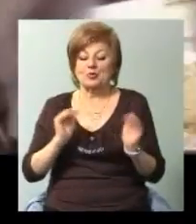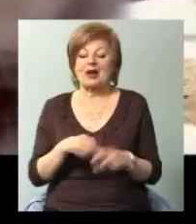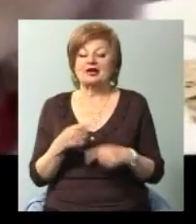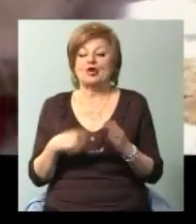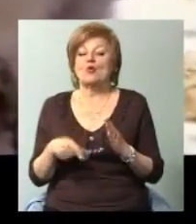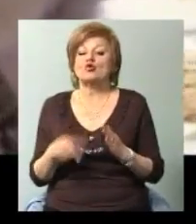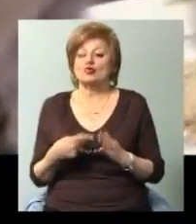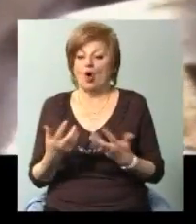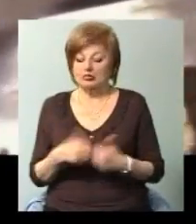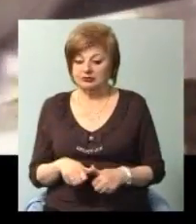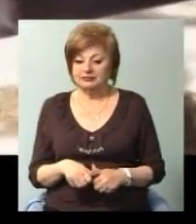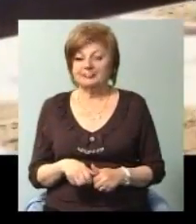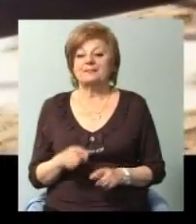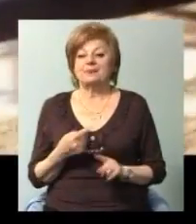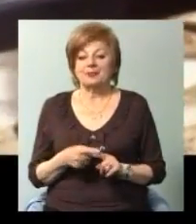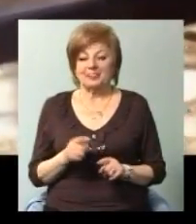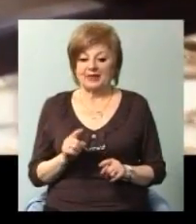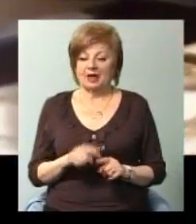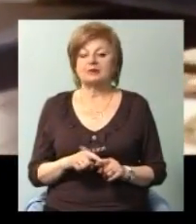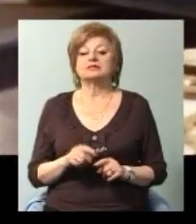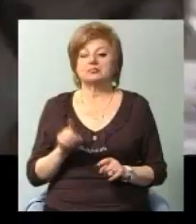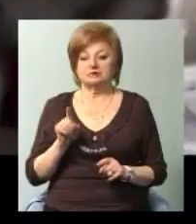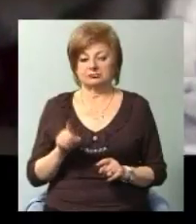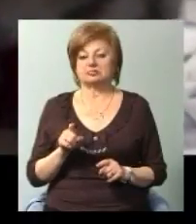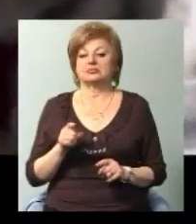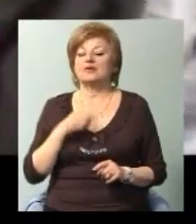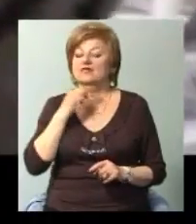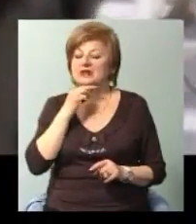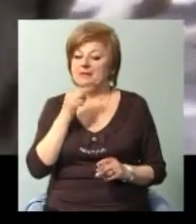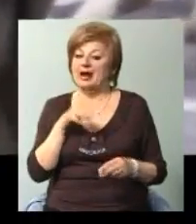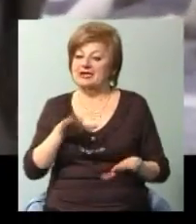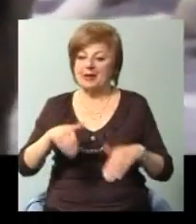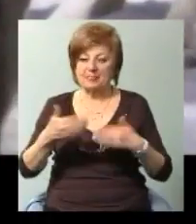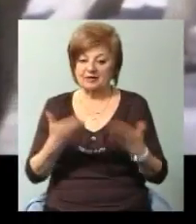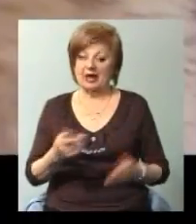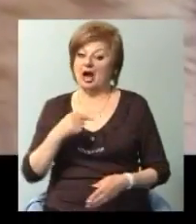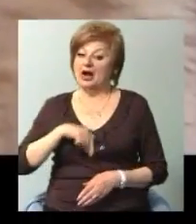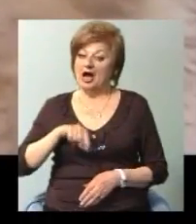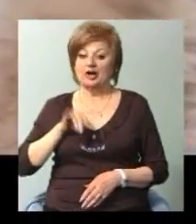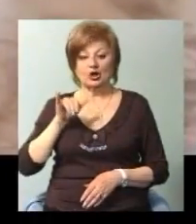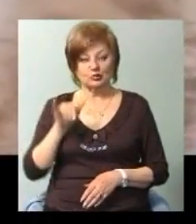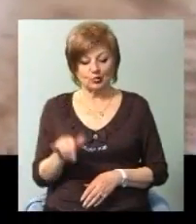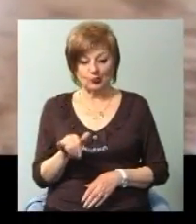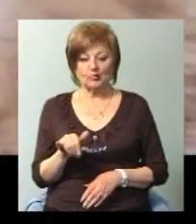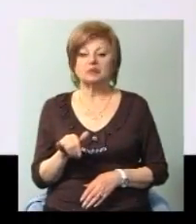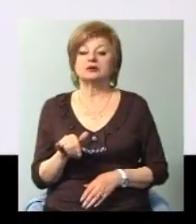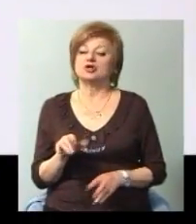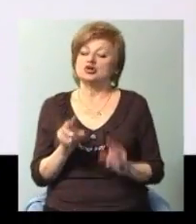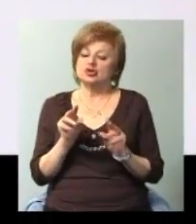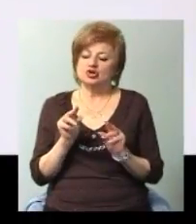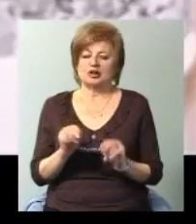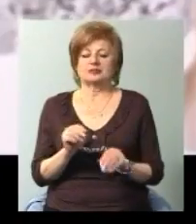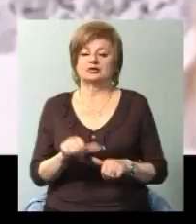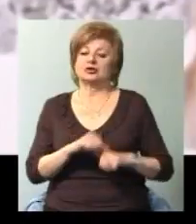моторчики. Завжди рухливі, спритні, вони привертають до себе увагу. За характером собаченята віддані,